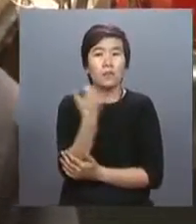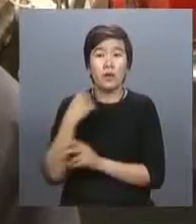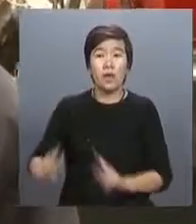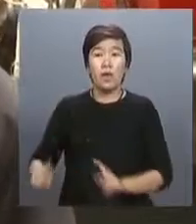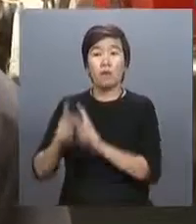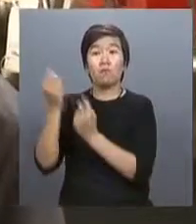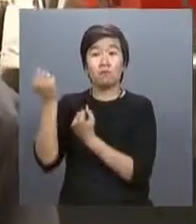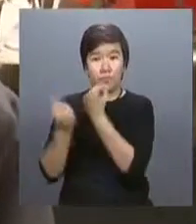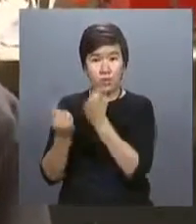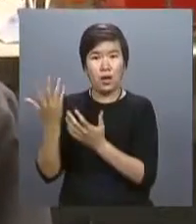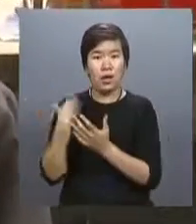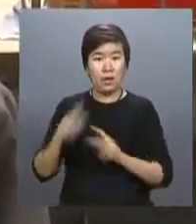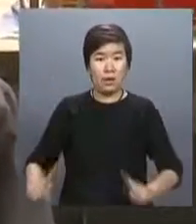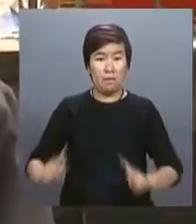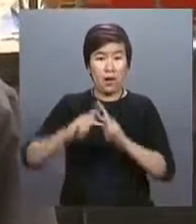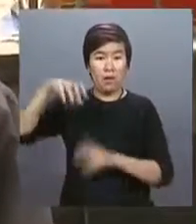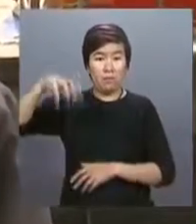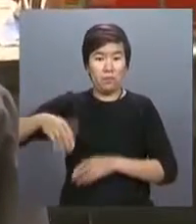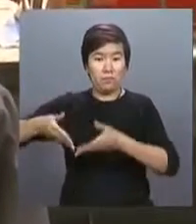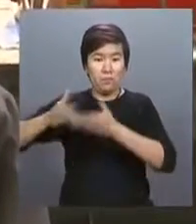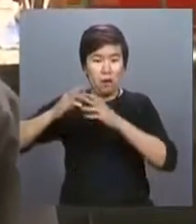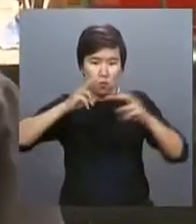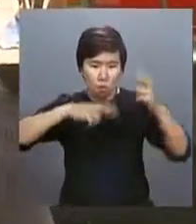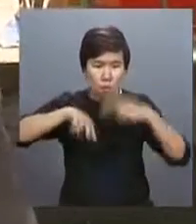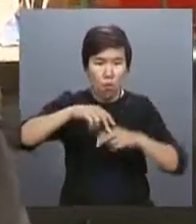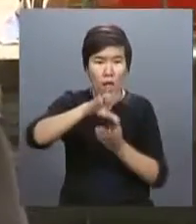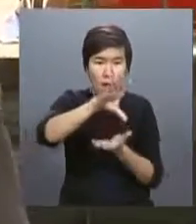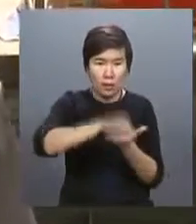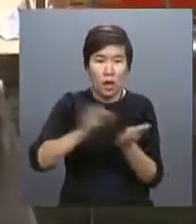ะได้มีการตั้งคณะกรรมการขึ้นมาตรวจสอบสอบสวนข้อเท็จจริงนะคะร่วมกับ